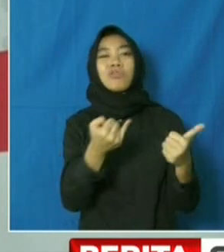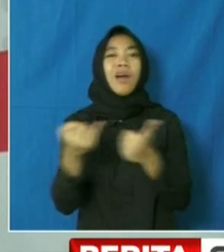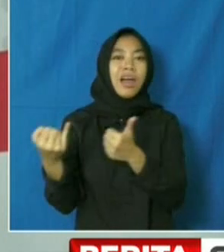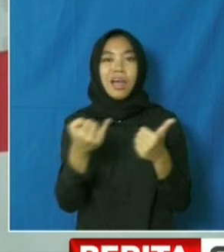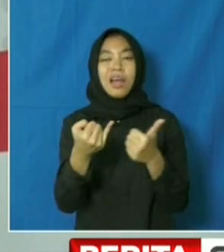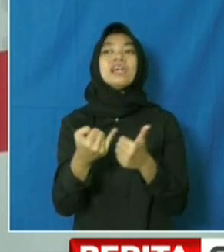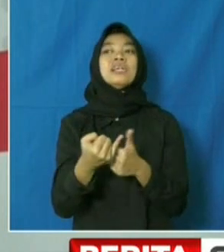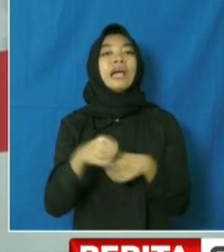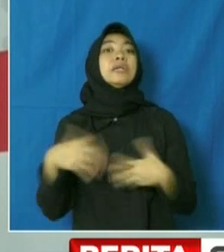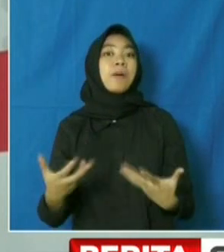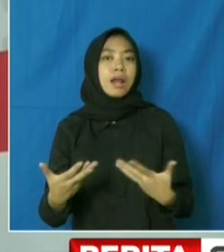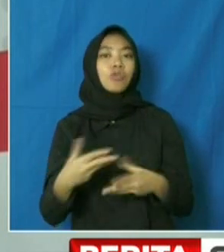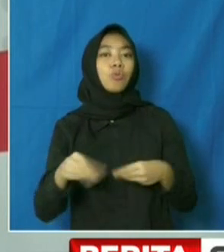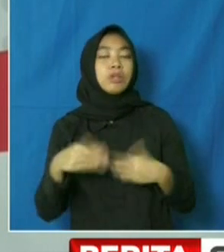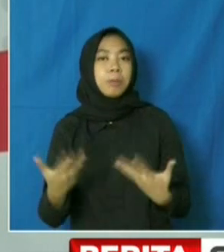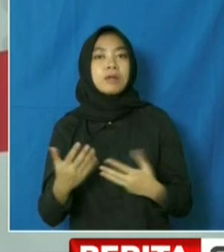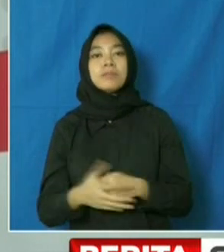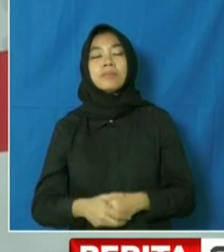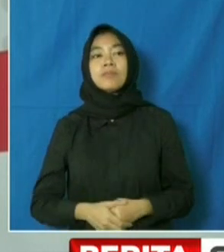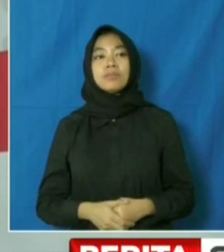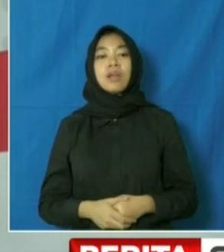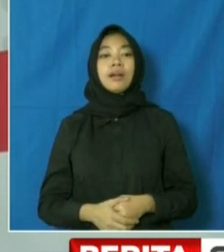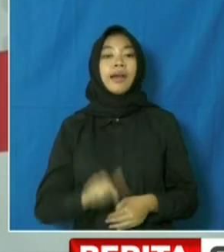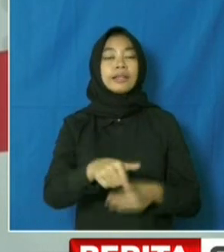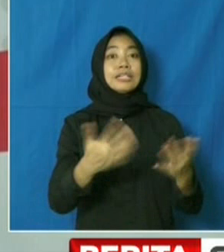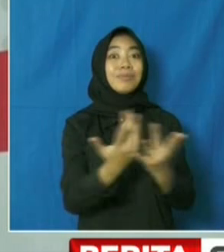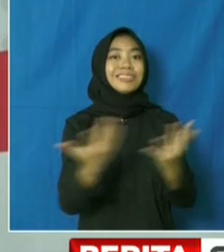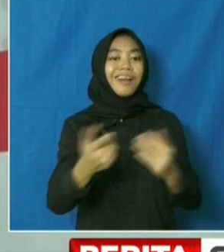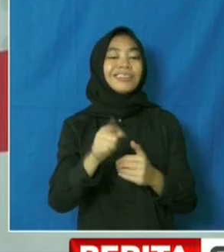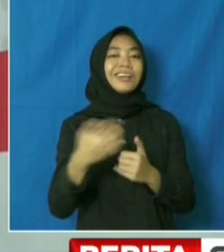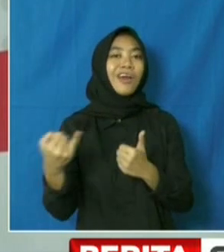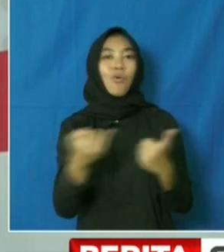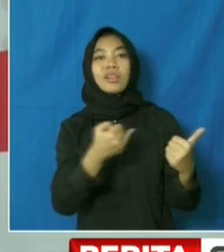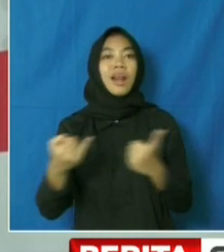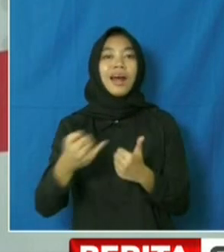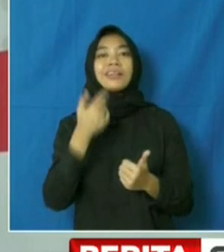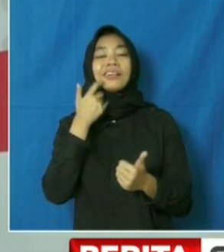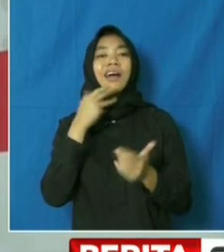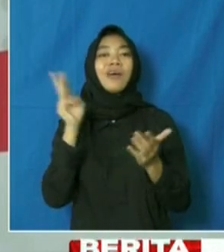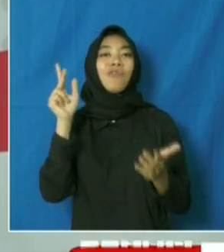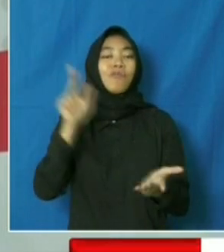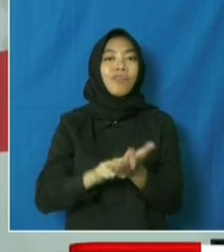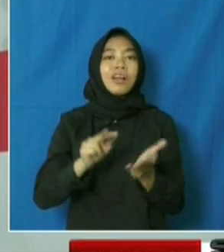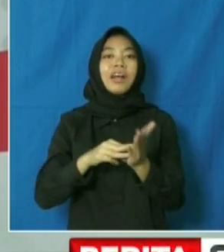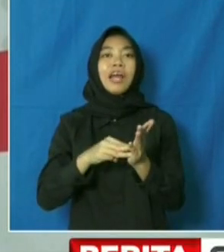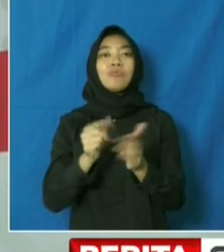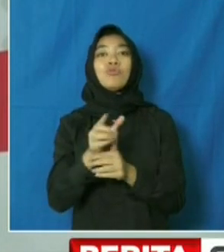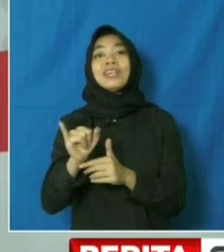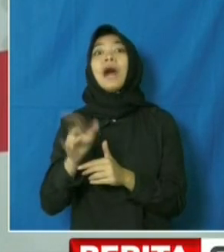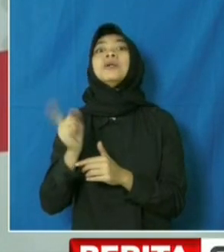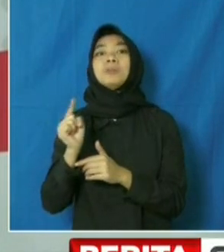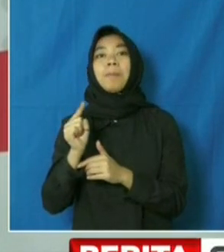Makasih pro dan kontra di sebagian masyarakat ini lebih banyak dipicu kesalahpahaman